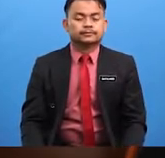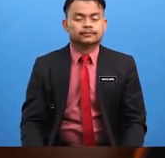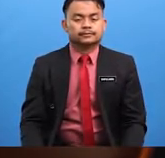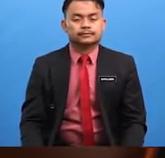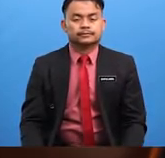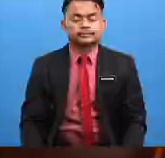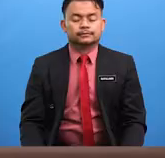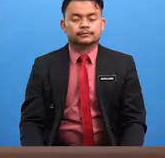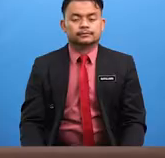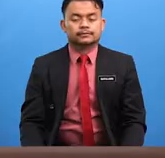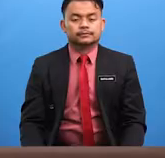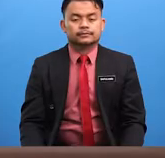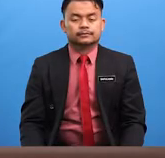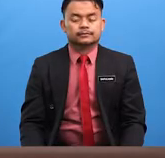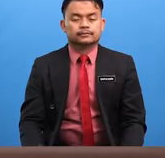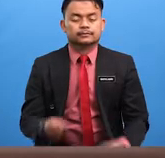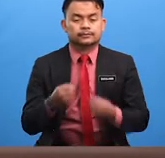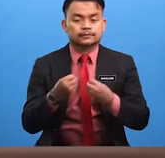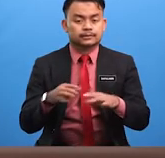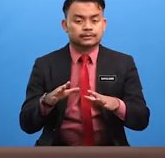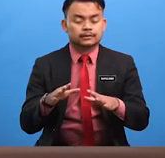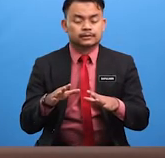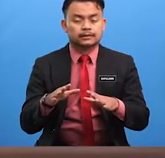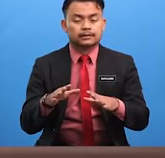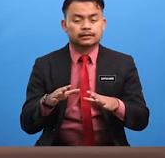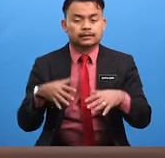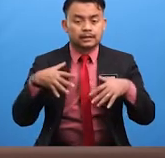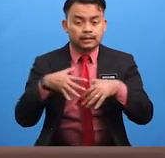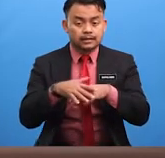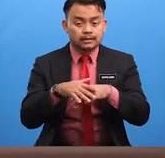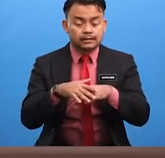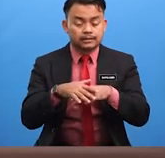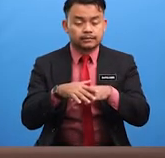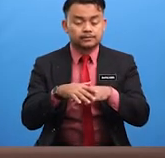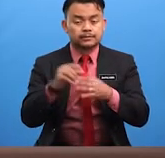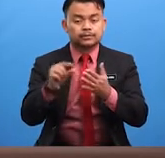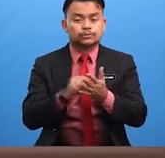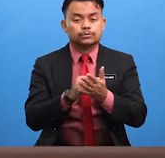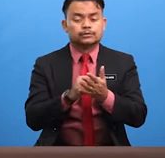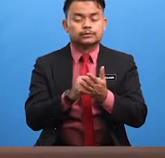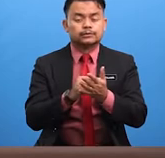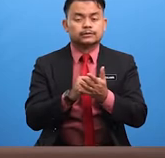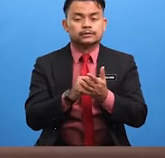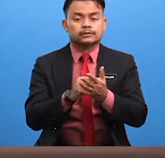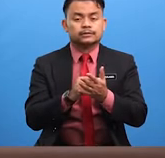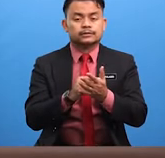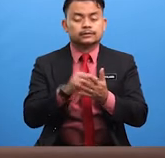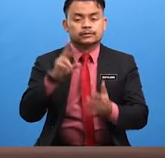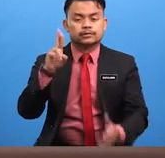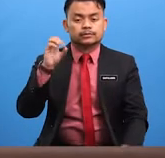Setelah itu, anyam bakul tersebut menggunakan rotan berwarna. Jalinkan anyaman tersebut sehingga 2 inci tinggi.